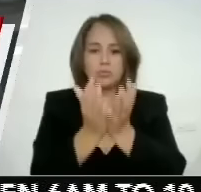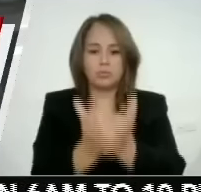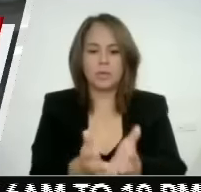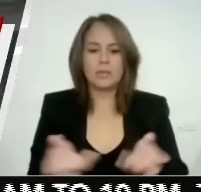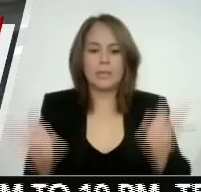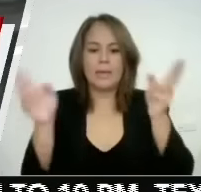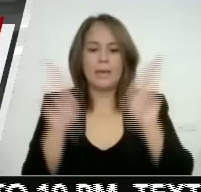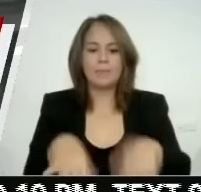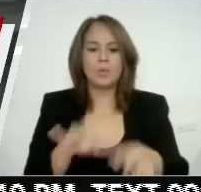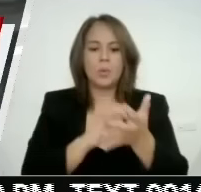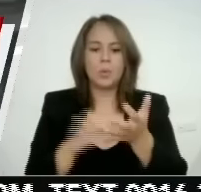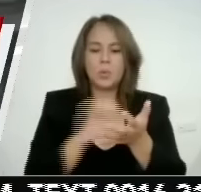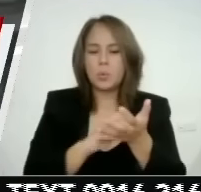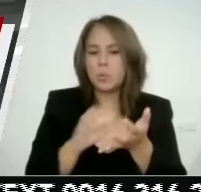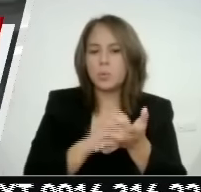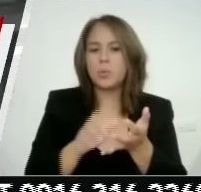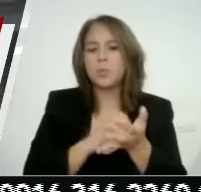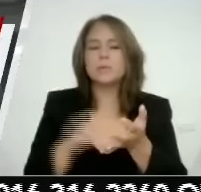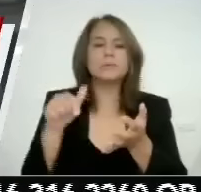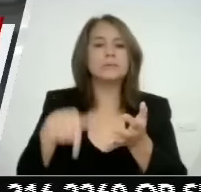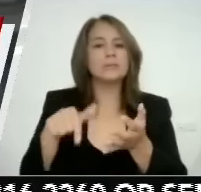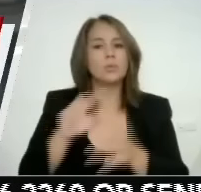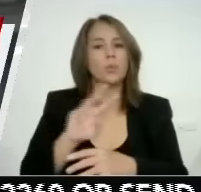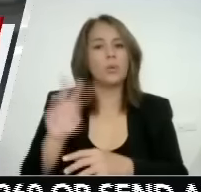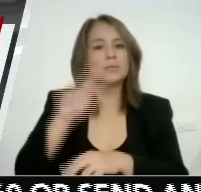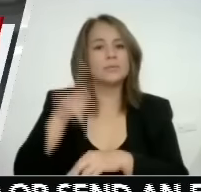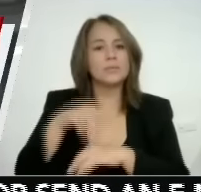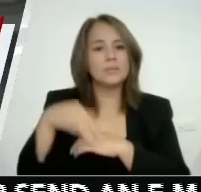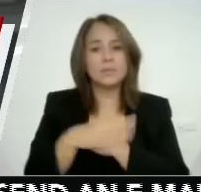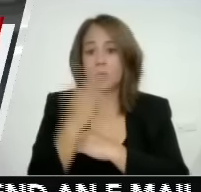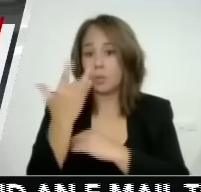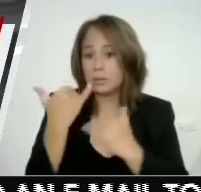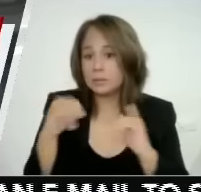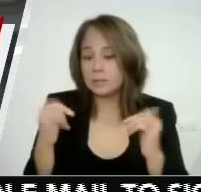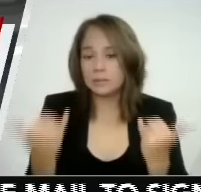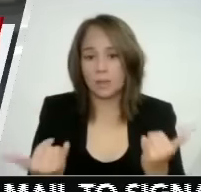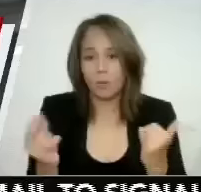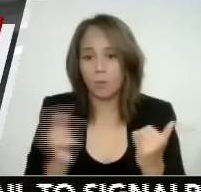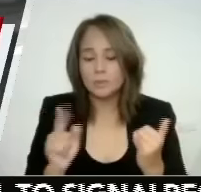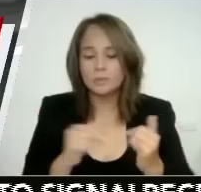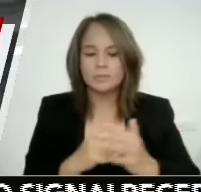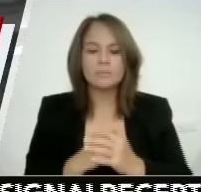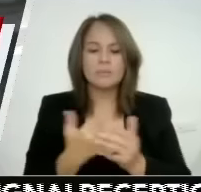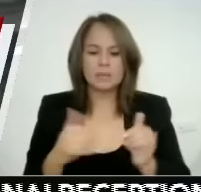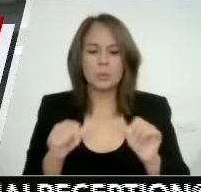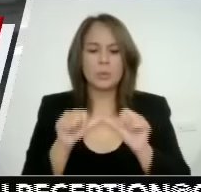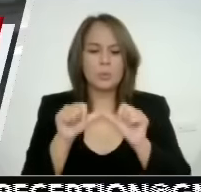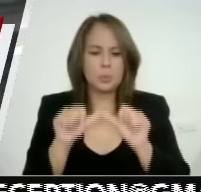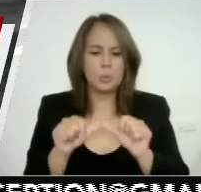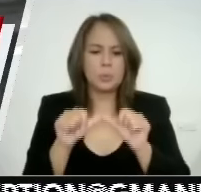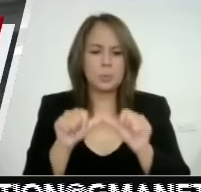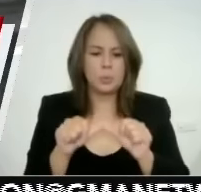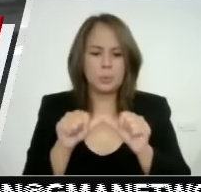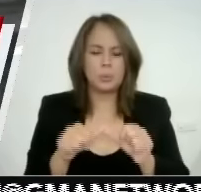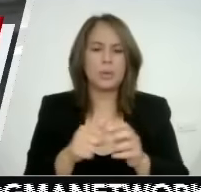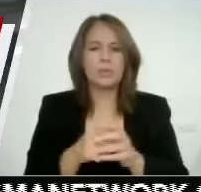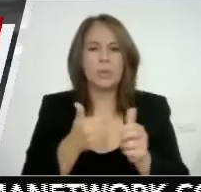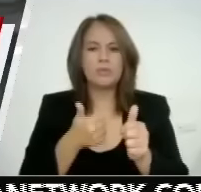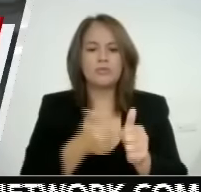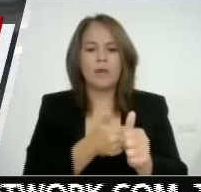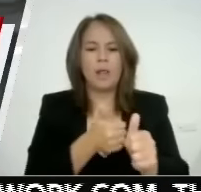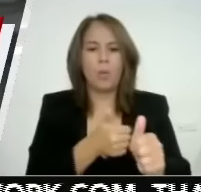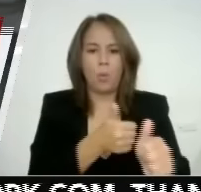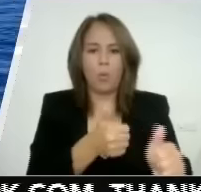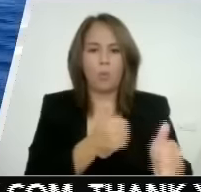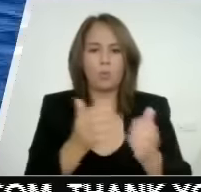balikatan exercise dito sa West Philippine Sea dahil hanggang sa mga sandaling ito, Ivan, ay patuloy kaming binubuntatan ng nasabing warship.